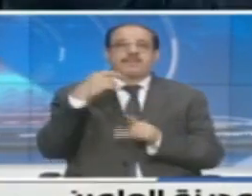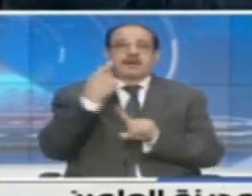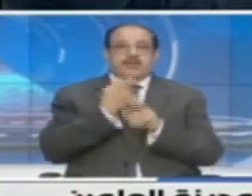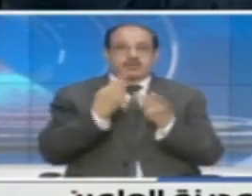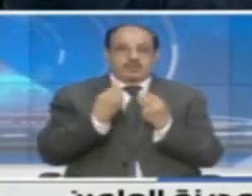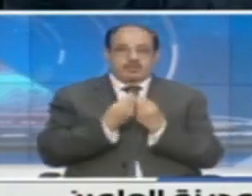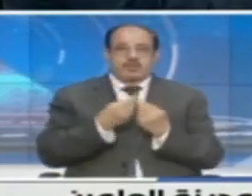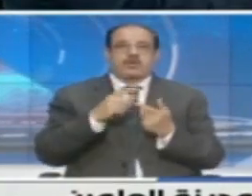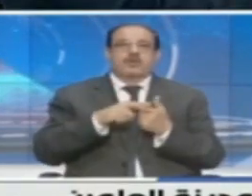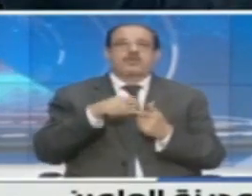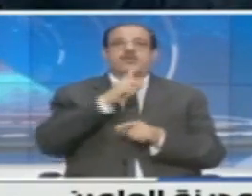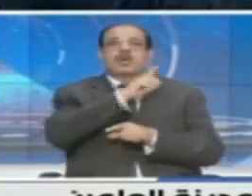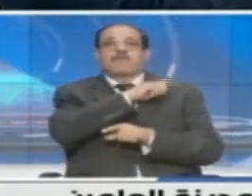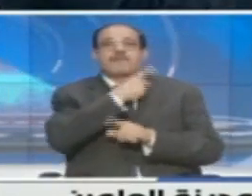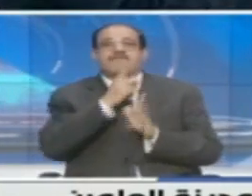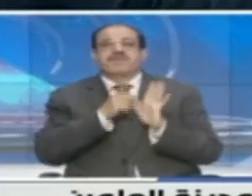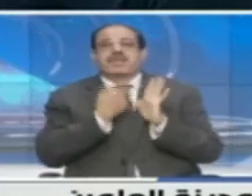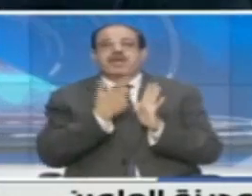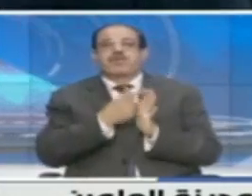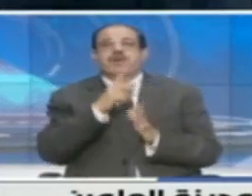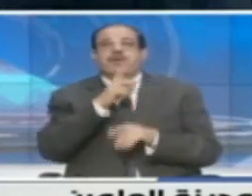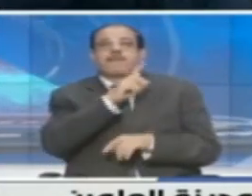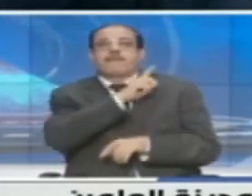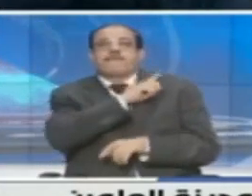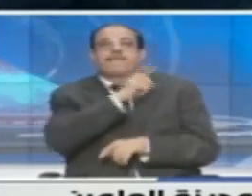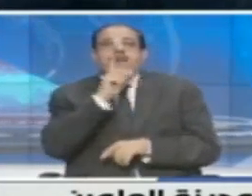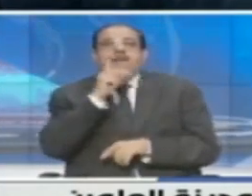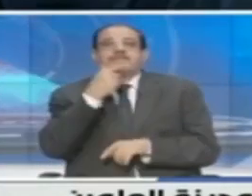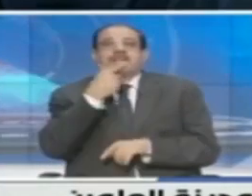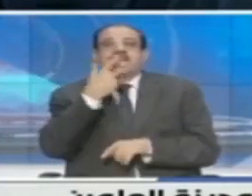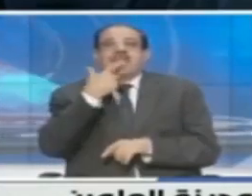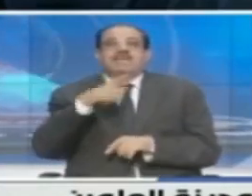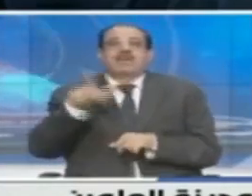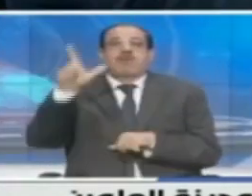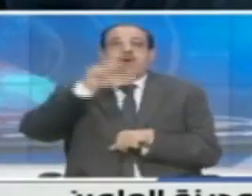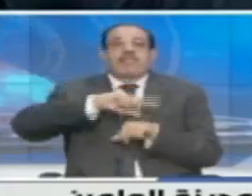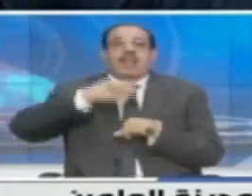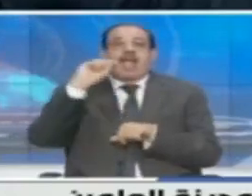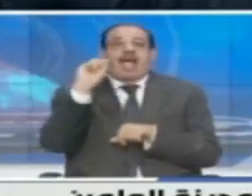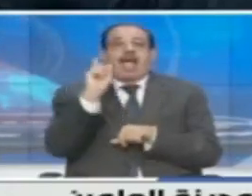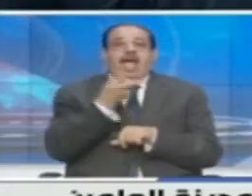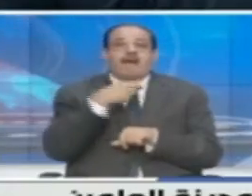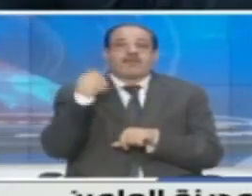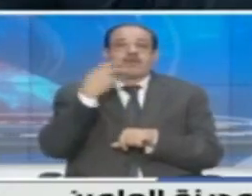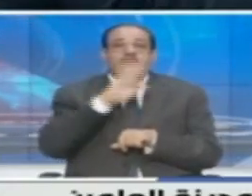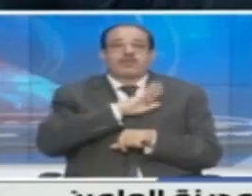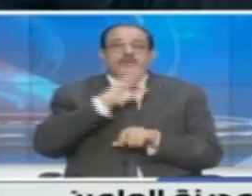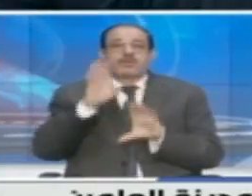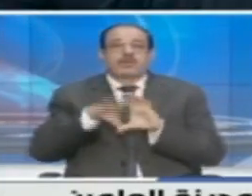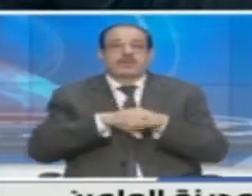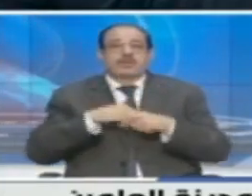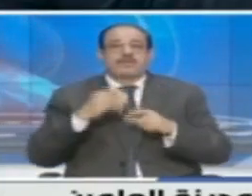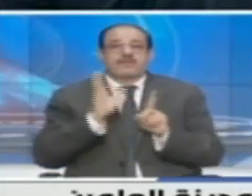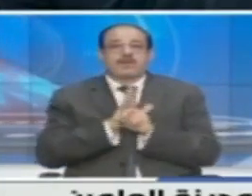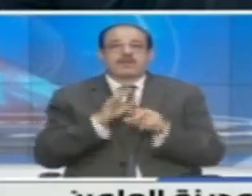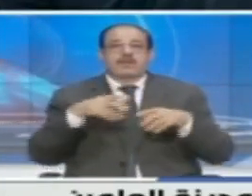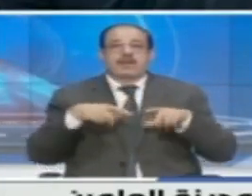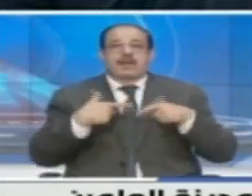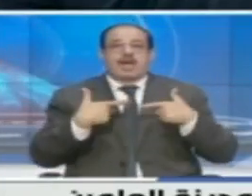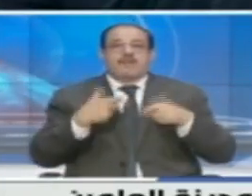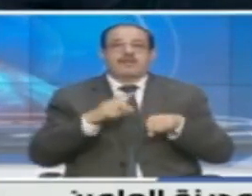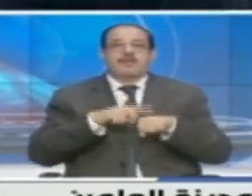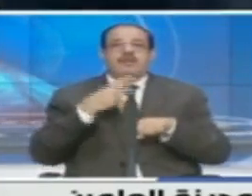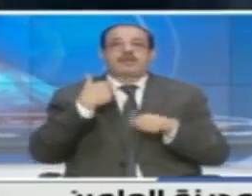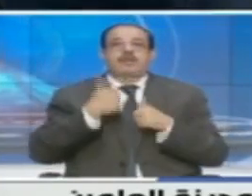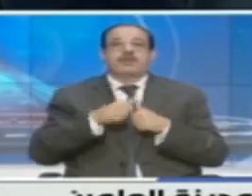الوزراء مصطفى مدبولي والفريق اول محمد زكي القائد العام للقوات المسلحه وزير الدفاع والانتاج الحربي، إضافة